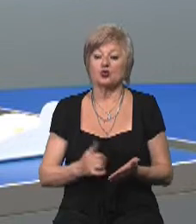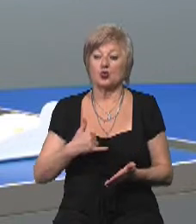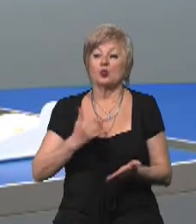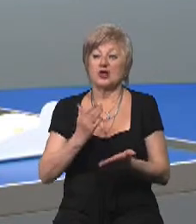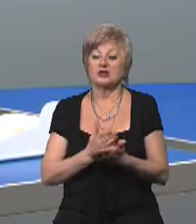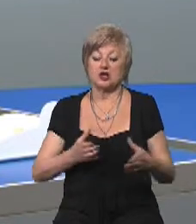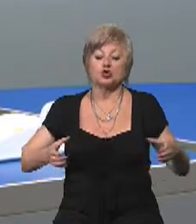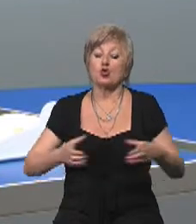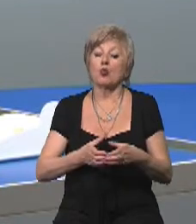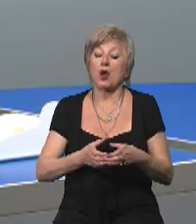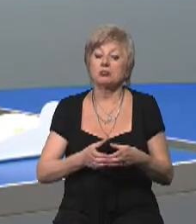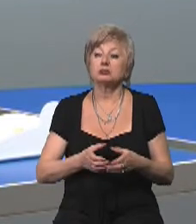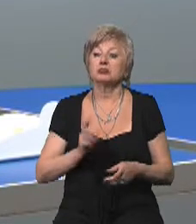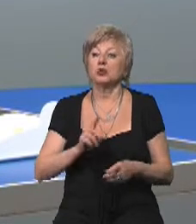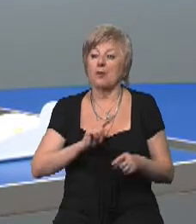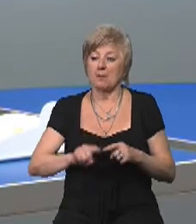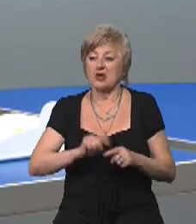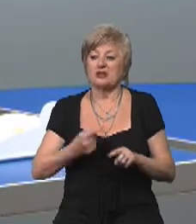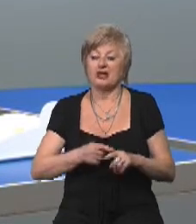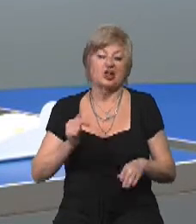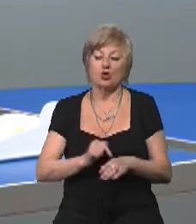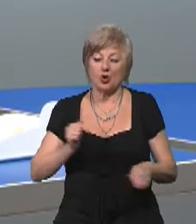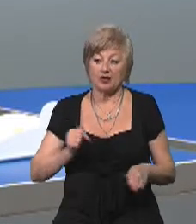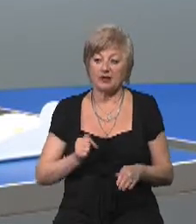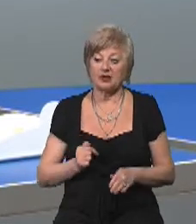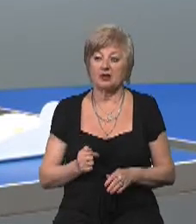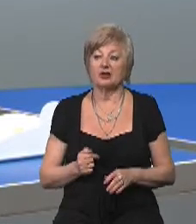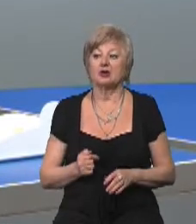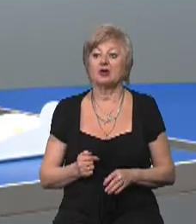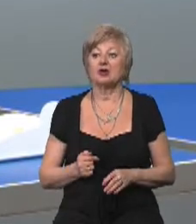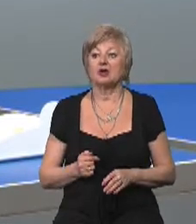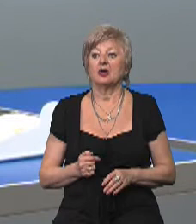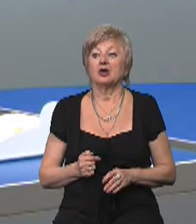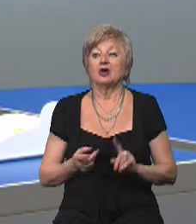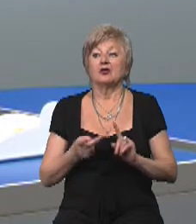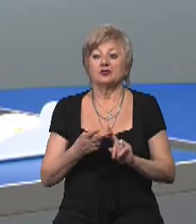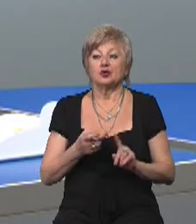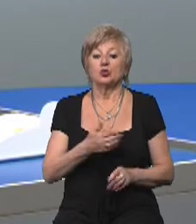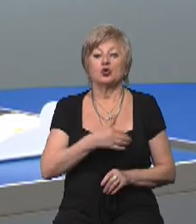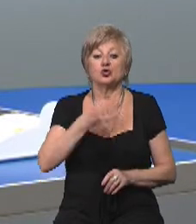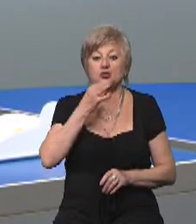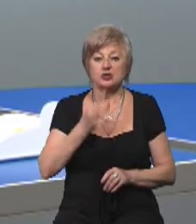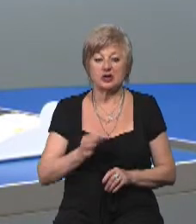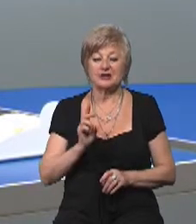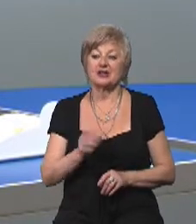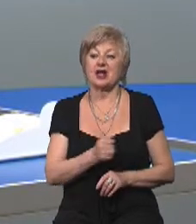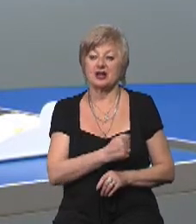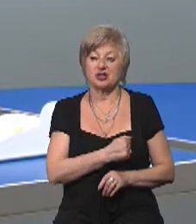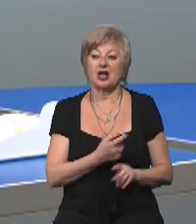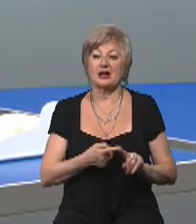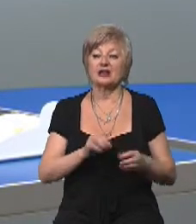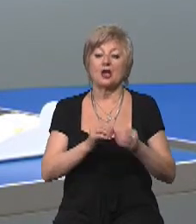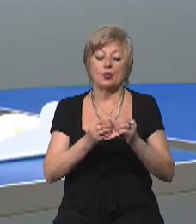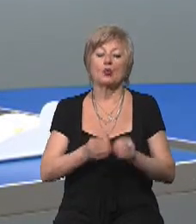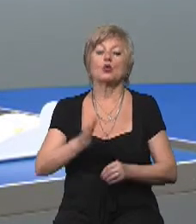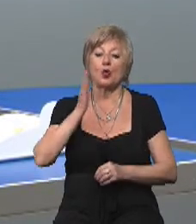робоча група, ми можемо дуже швидко на це відреагувати. Друге, я хочу сказати, що, на жаль, ця проблема